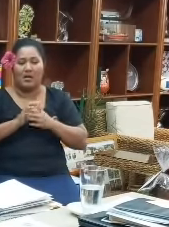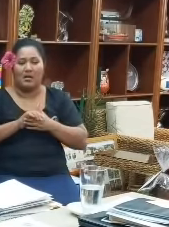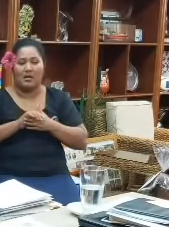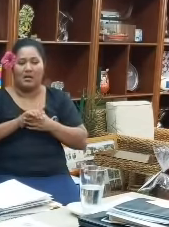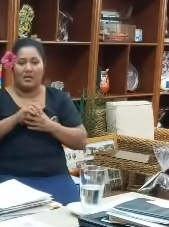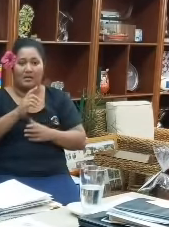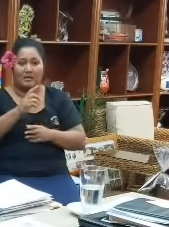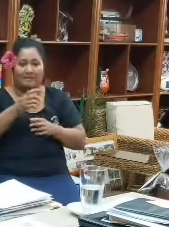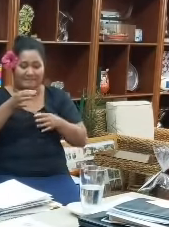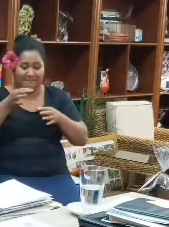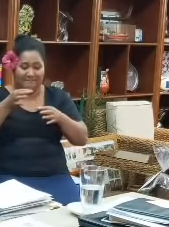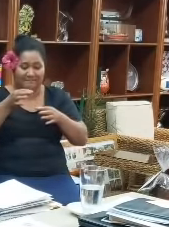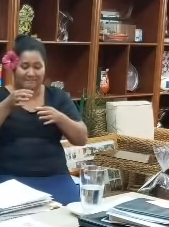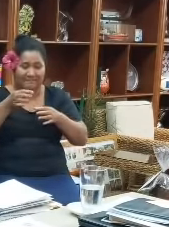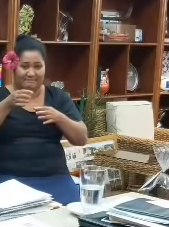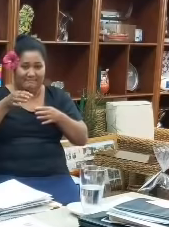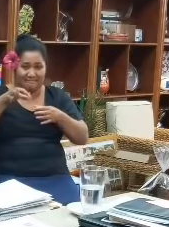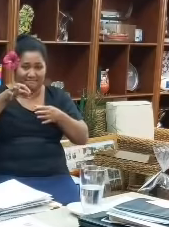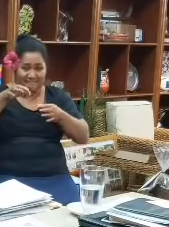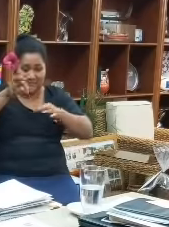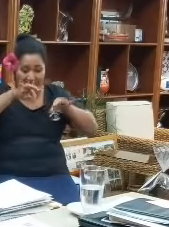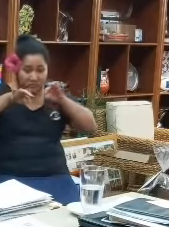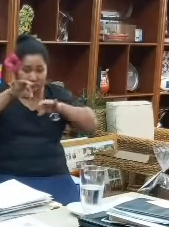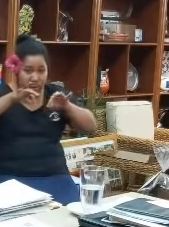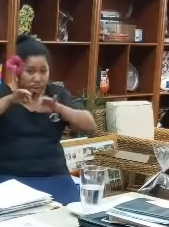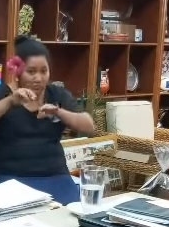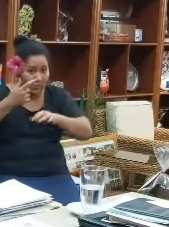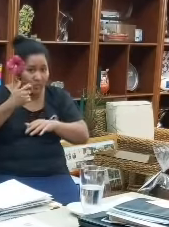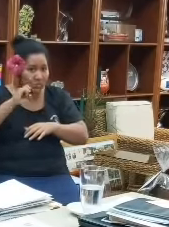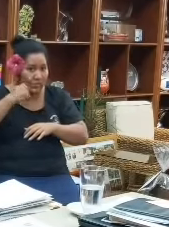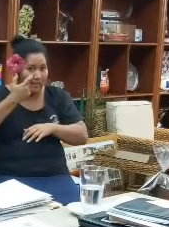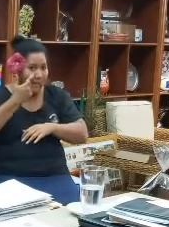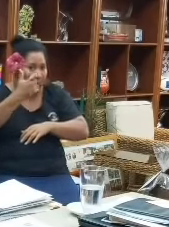vaila au e ono maua. Ia.